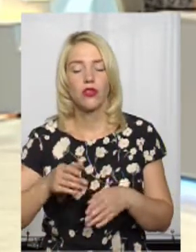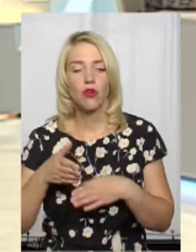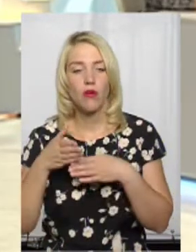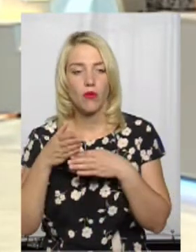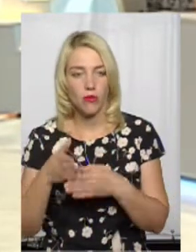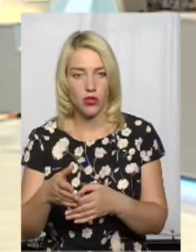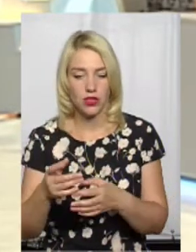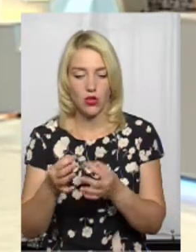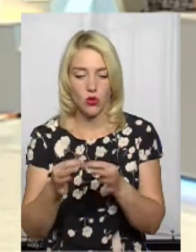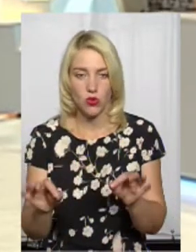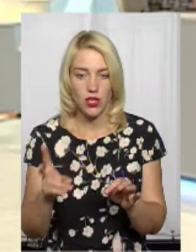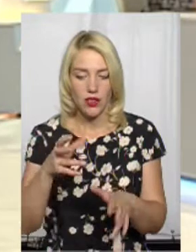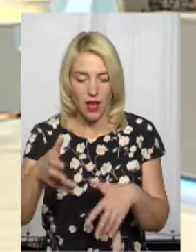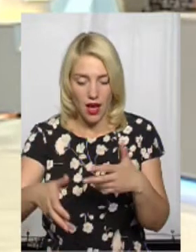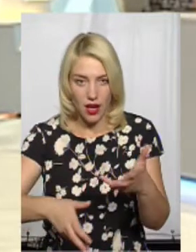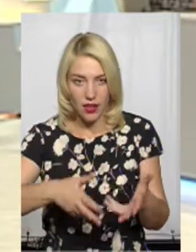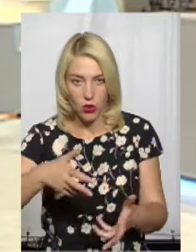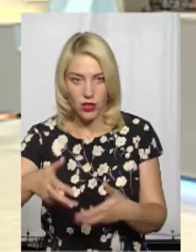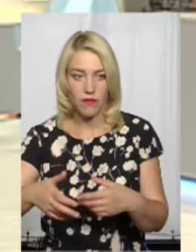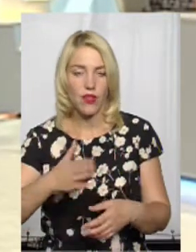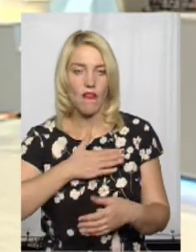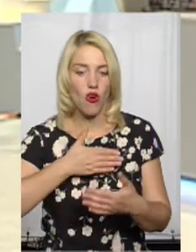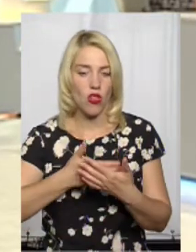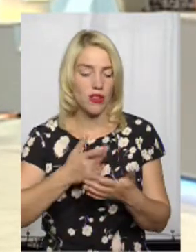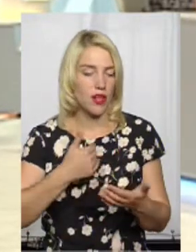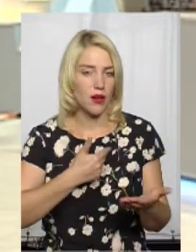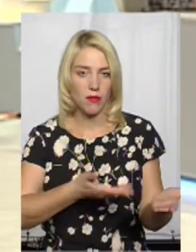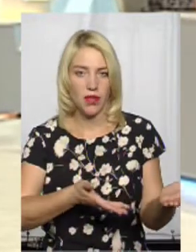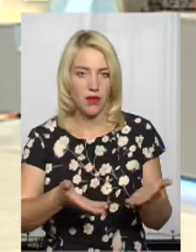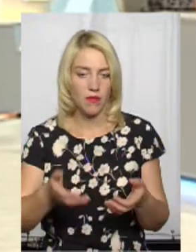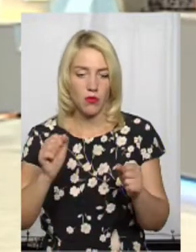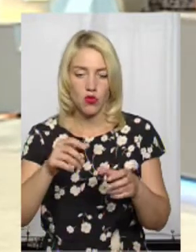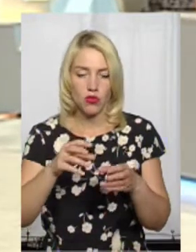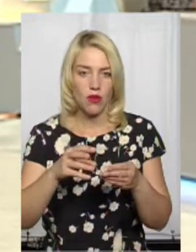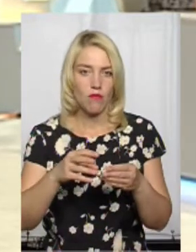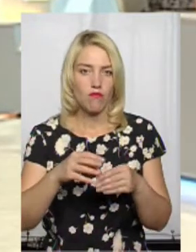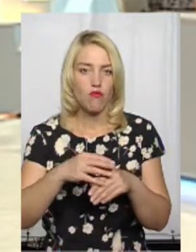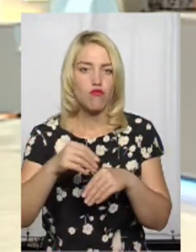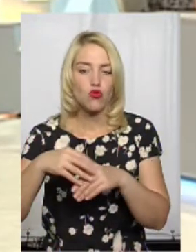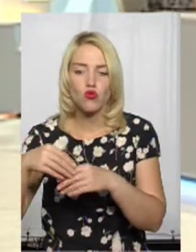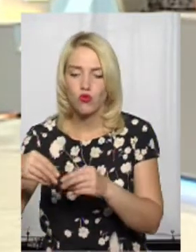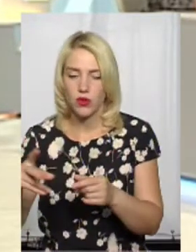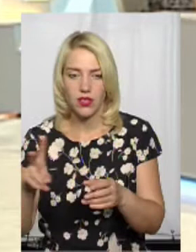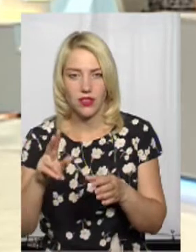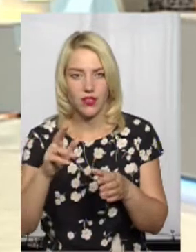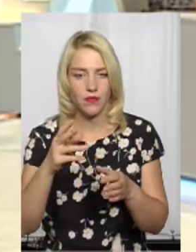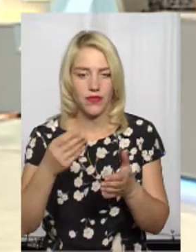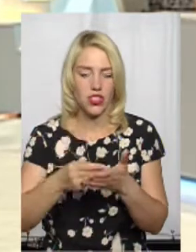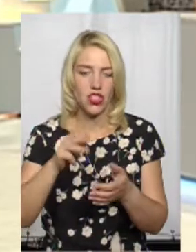допускають на археологічні розкопи. Волонтерами вони можуть пощупати, де потрібно